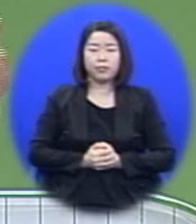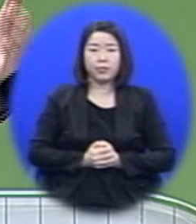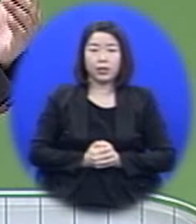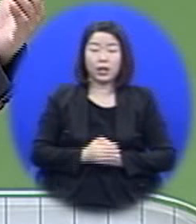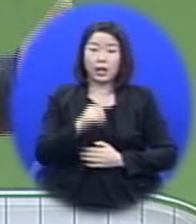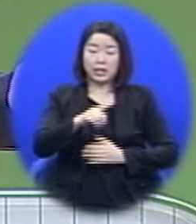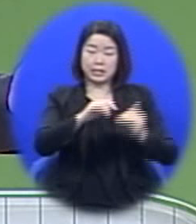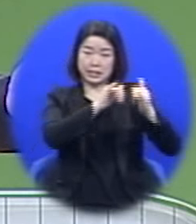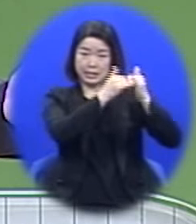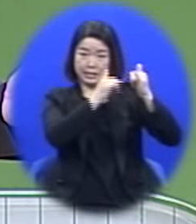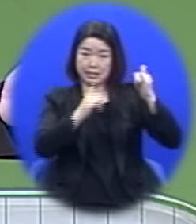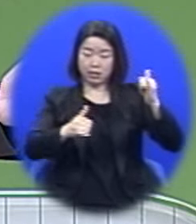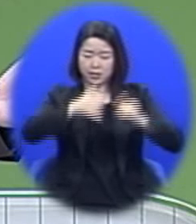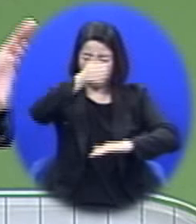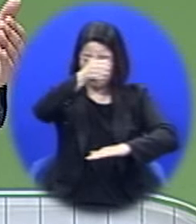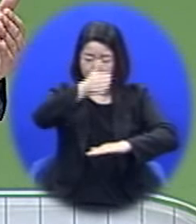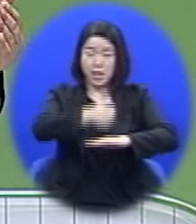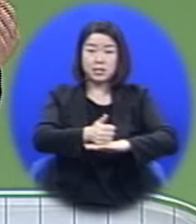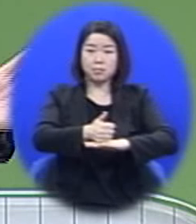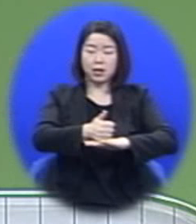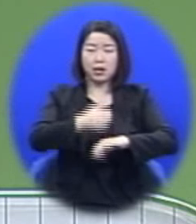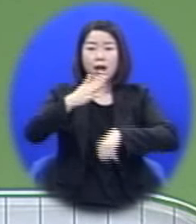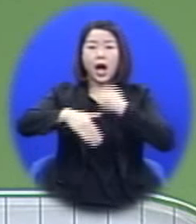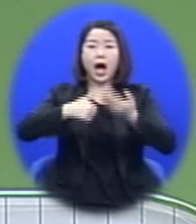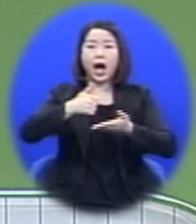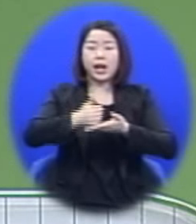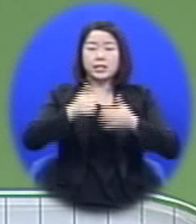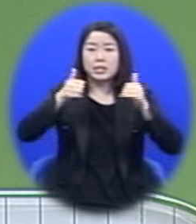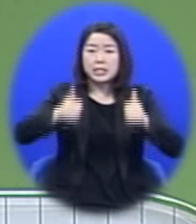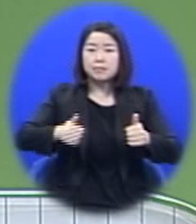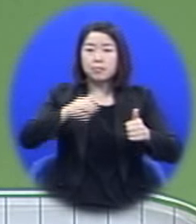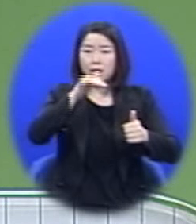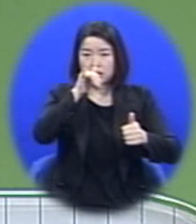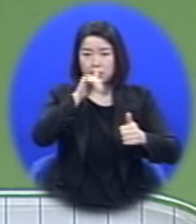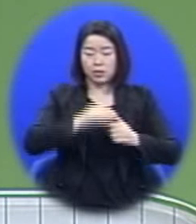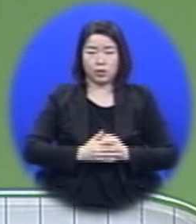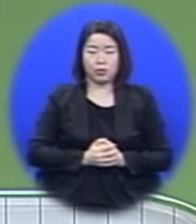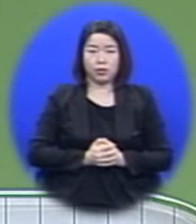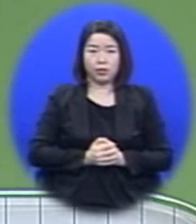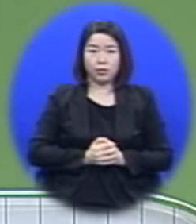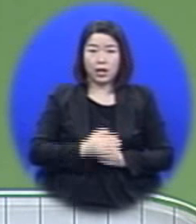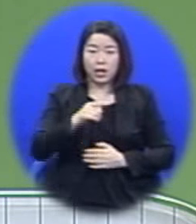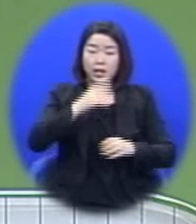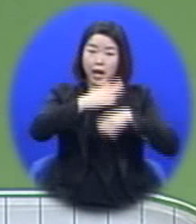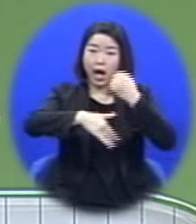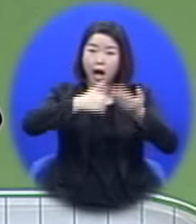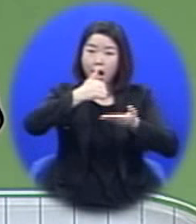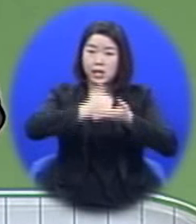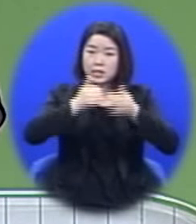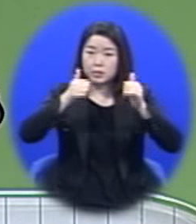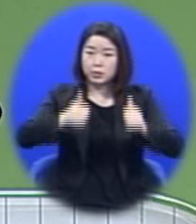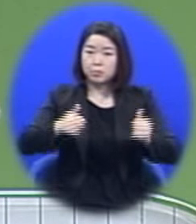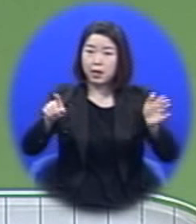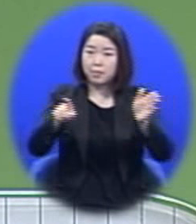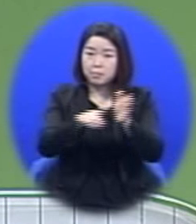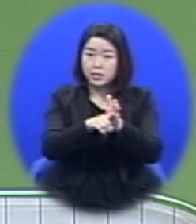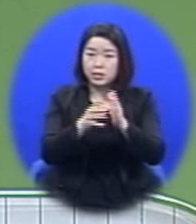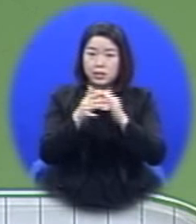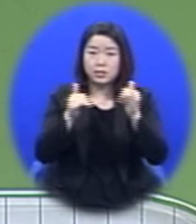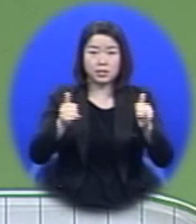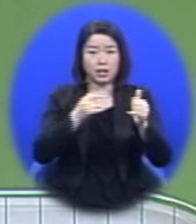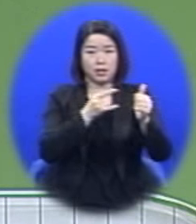이 역사의 맨 마지막에는 하나님의 심판이 있습니다. 이 하나님의 심판을 믿는